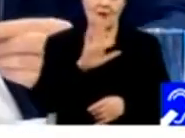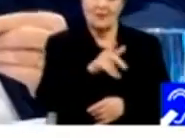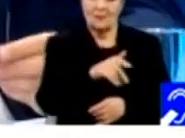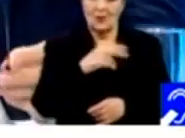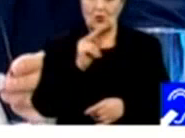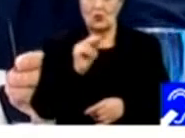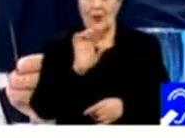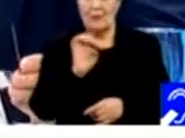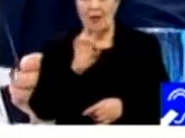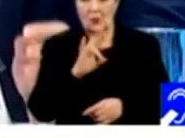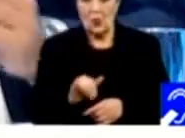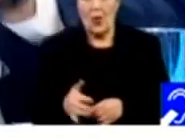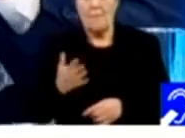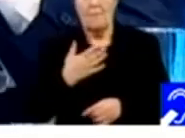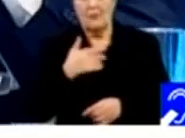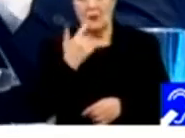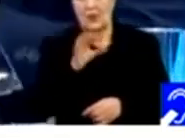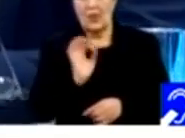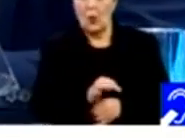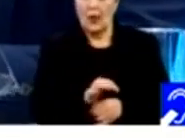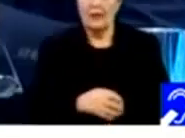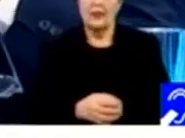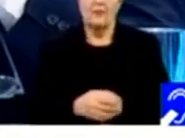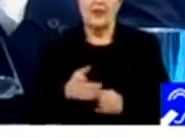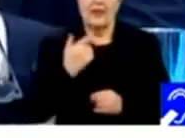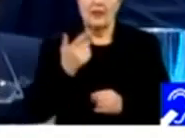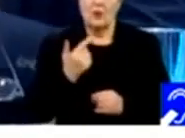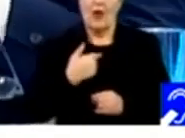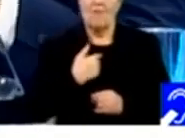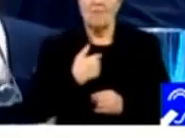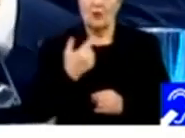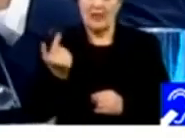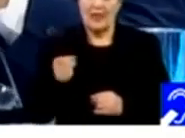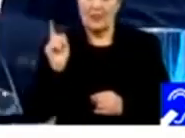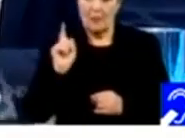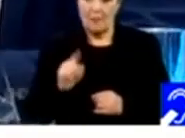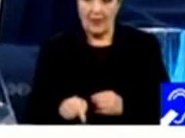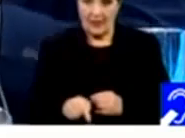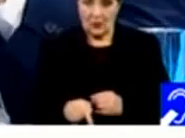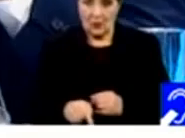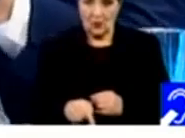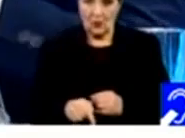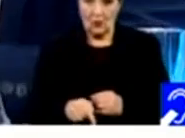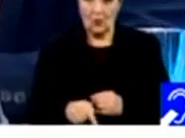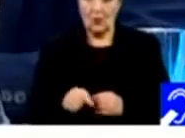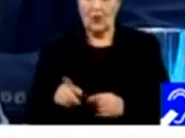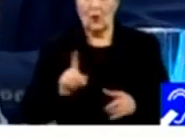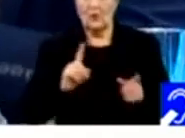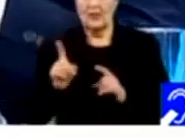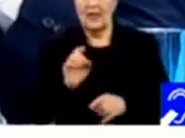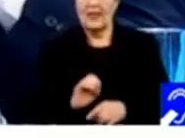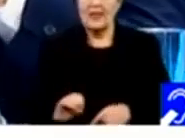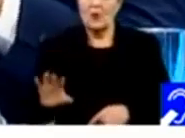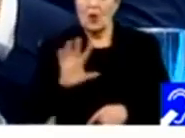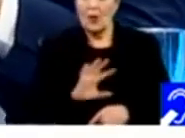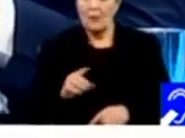Federația Rusă? Pentru mine este un fals ordinar. Eu am votat pentru revenirea în Consiliul Europei